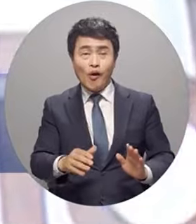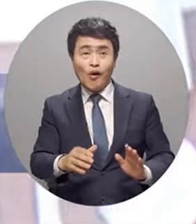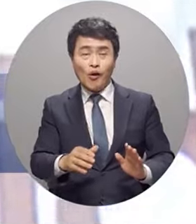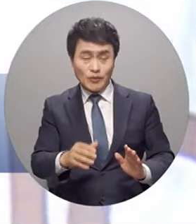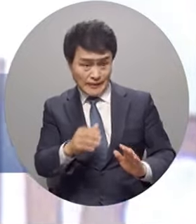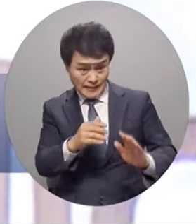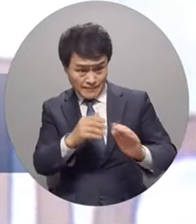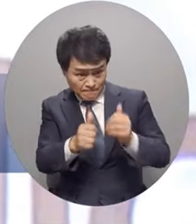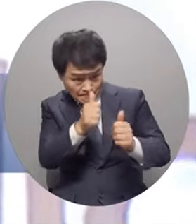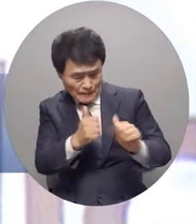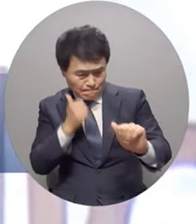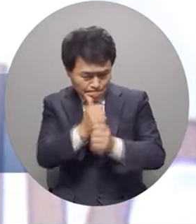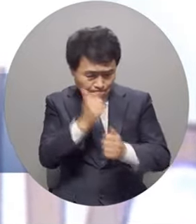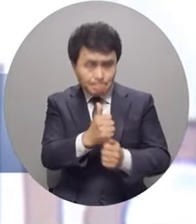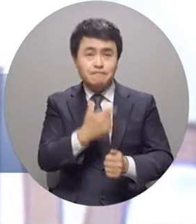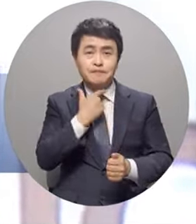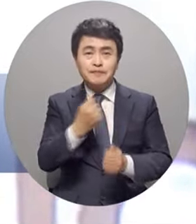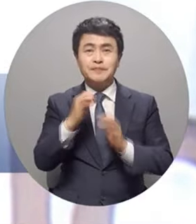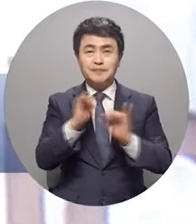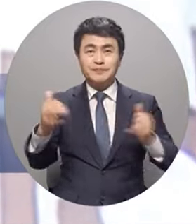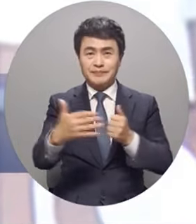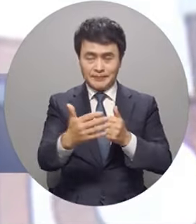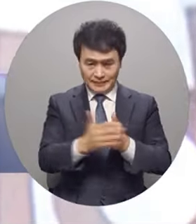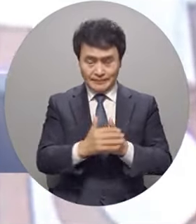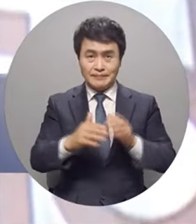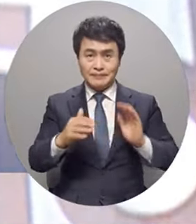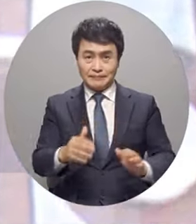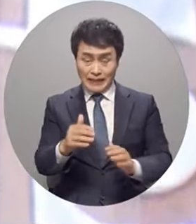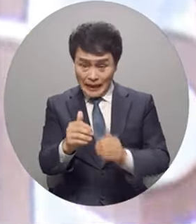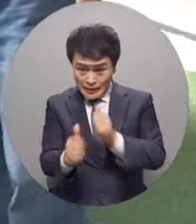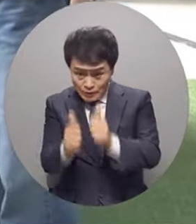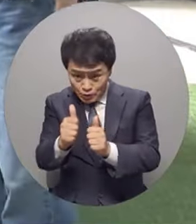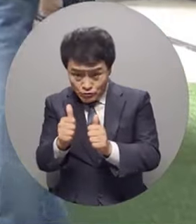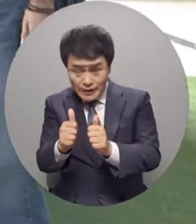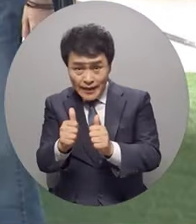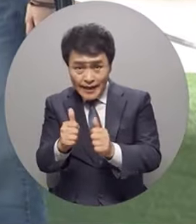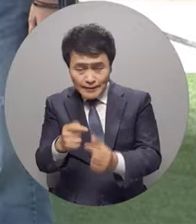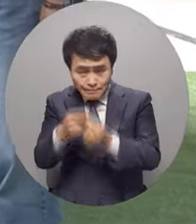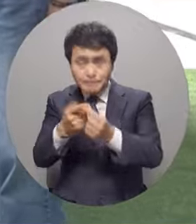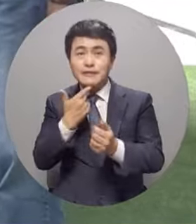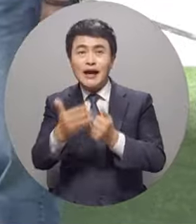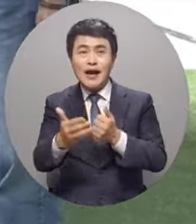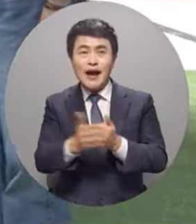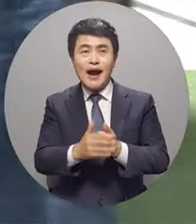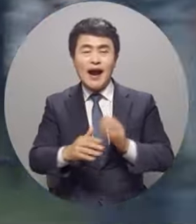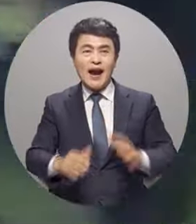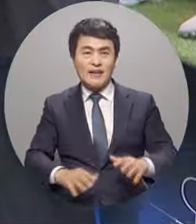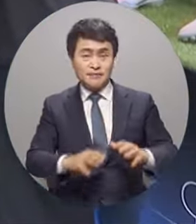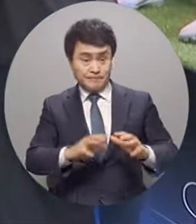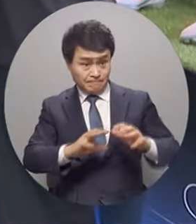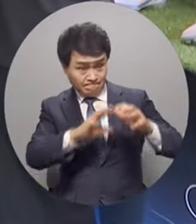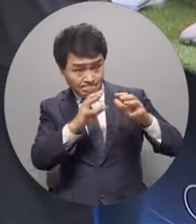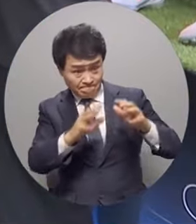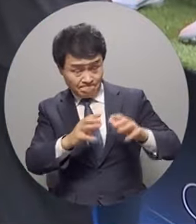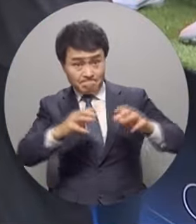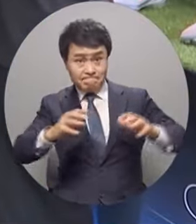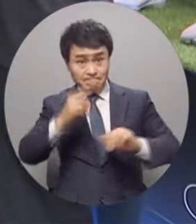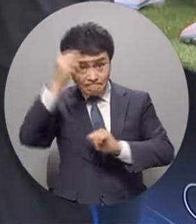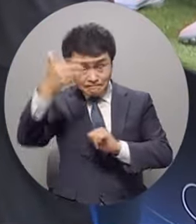사람이라 그래도 우승을 선택할 것 같습니다. 지겨울 법한 월드클래스 질문에도